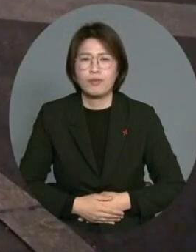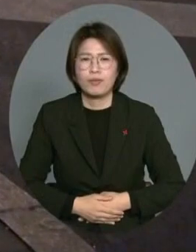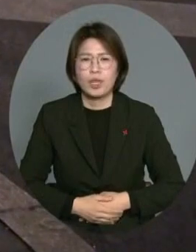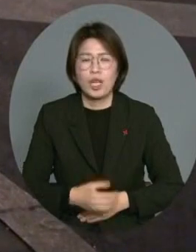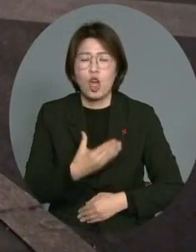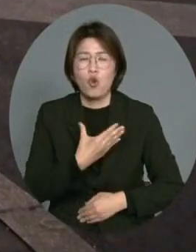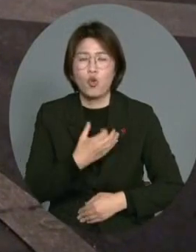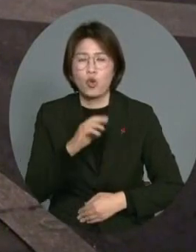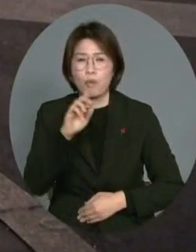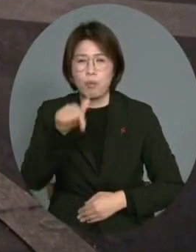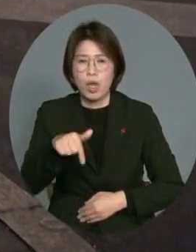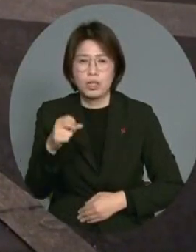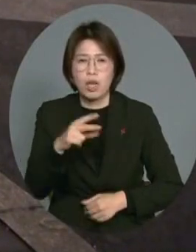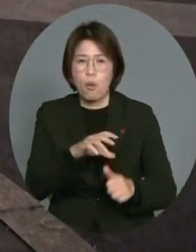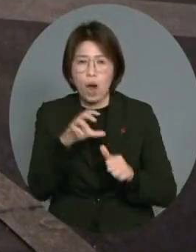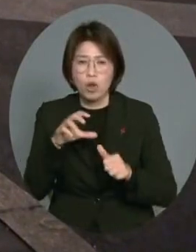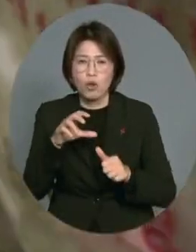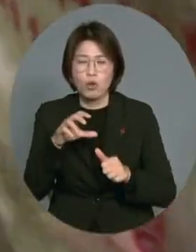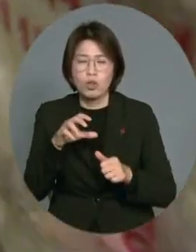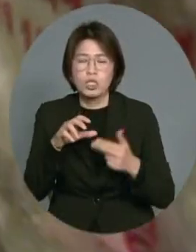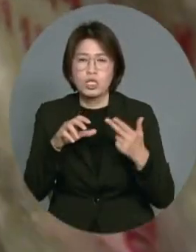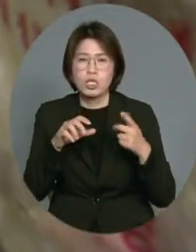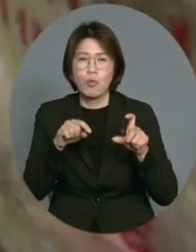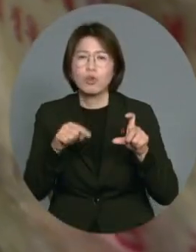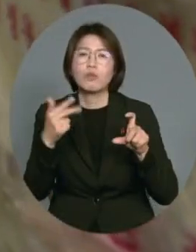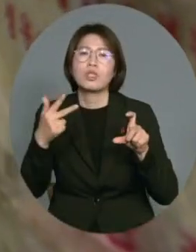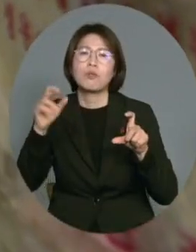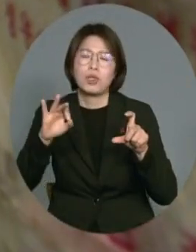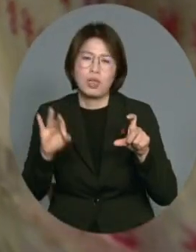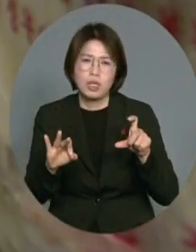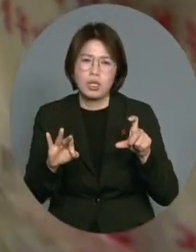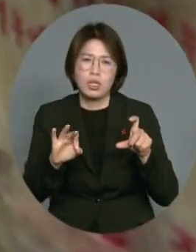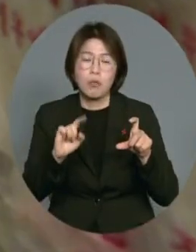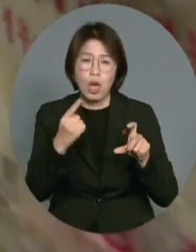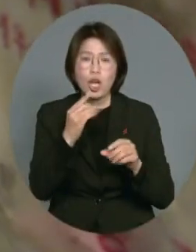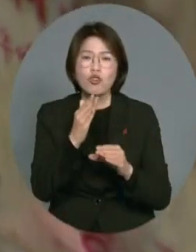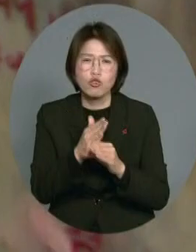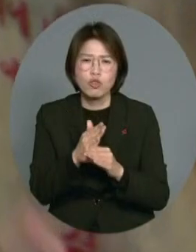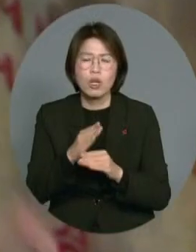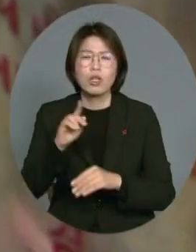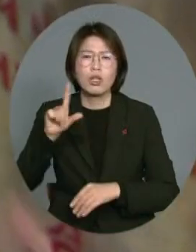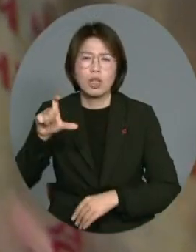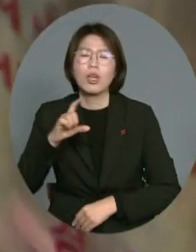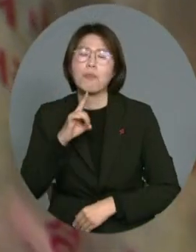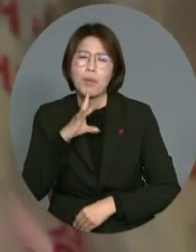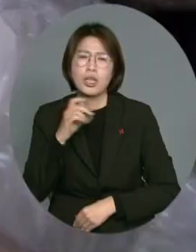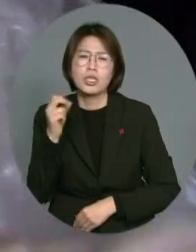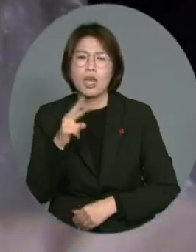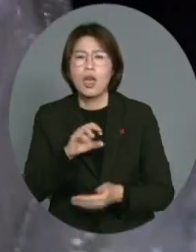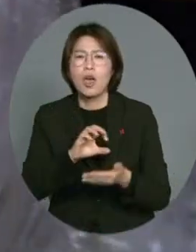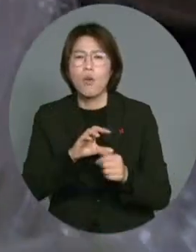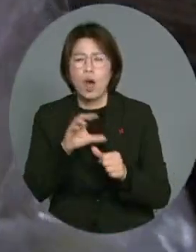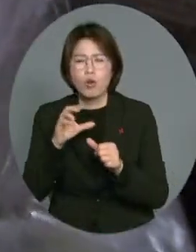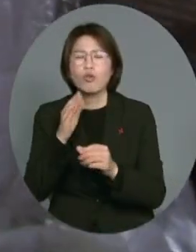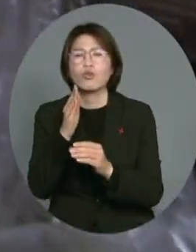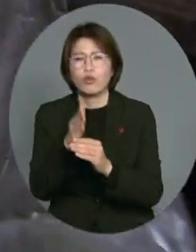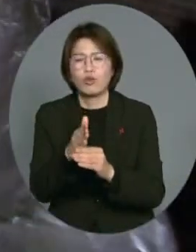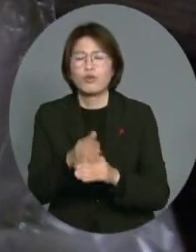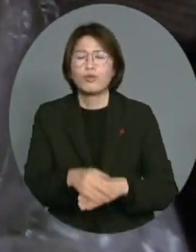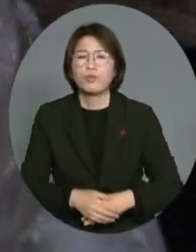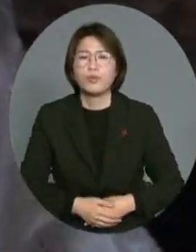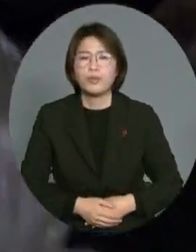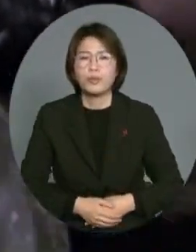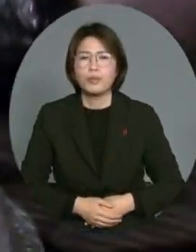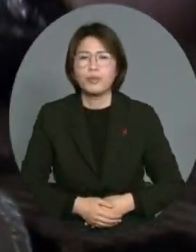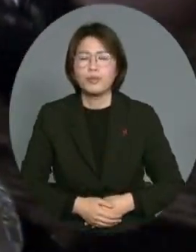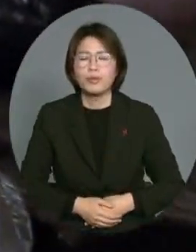우유팩 재활용률은 15.7%, 우유팩 100개 중에 고작 15개만 재활용되고 있습니다. MBC